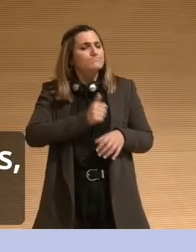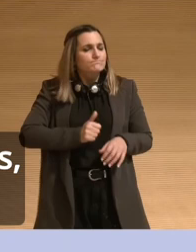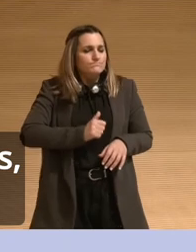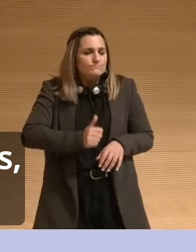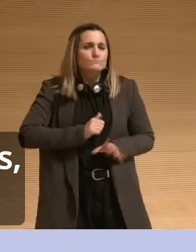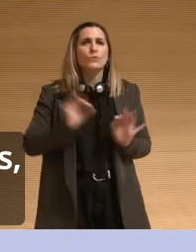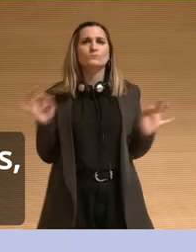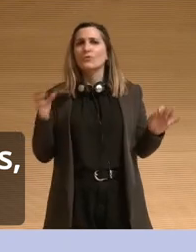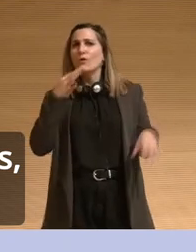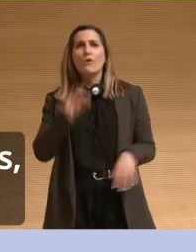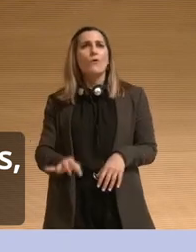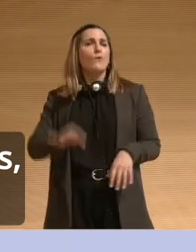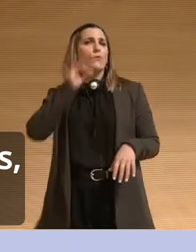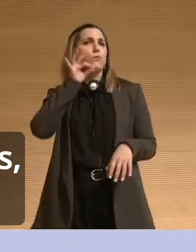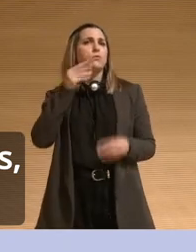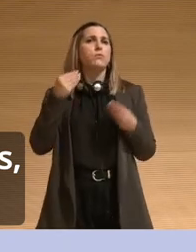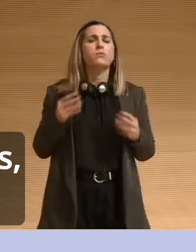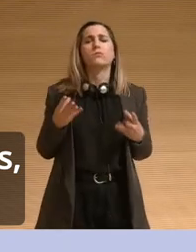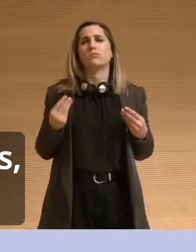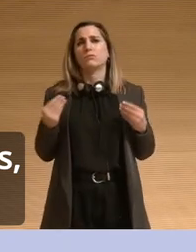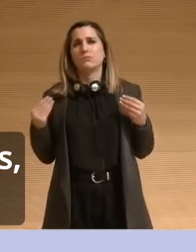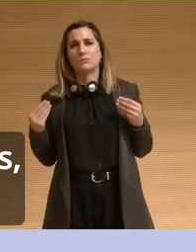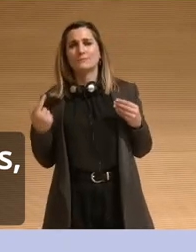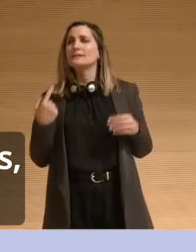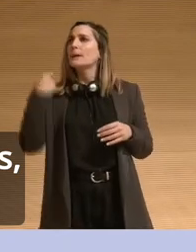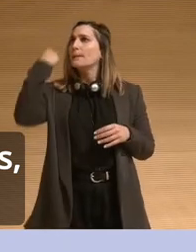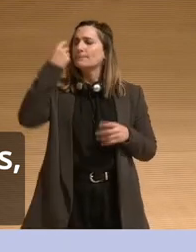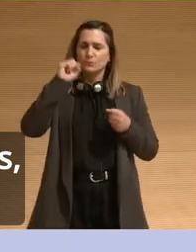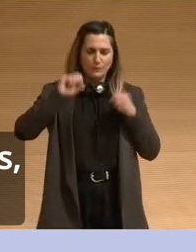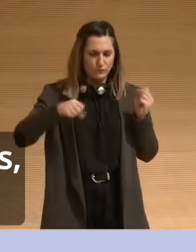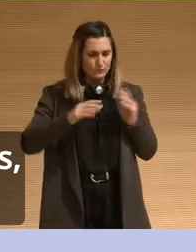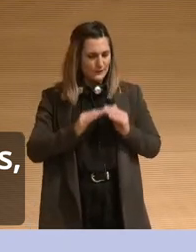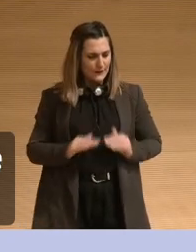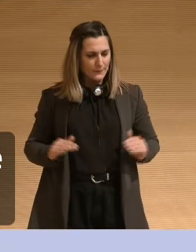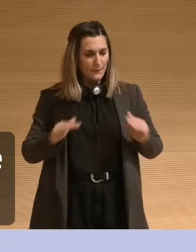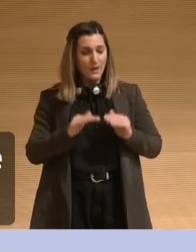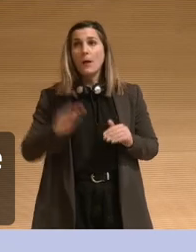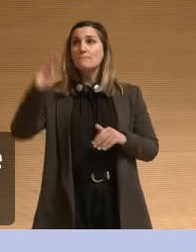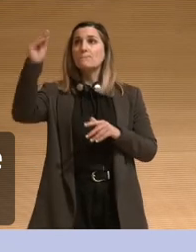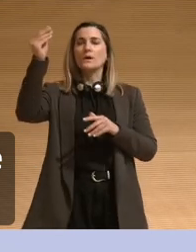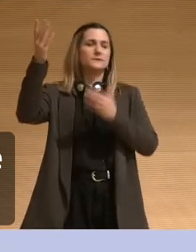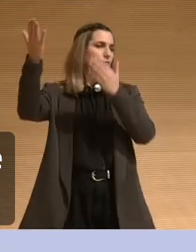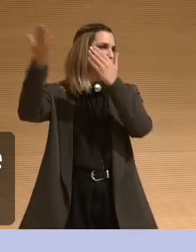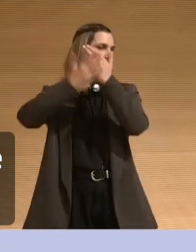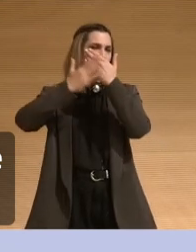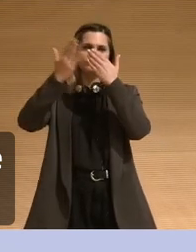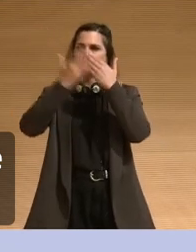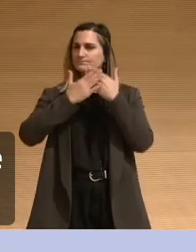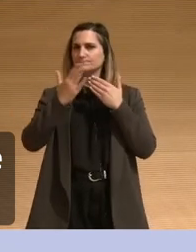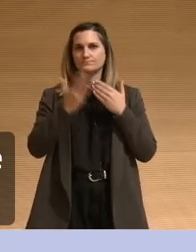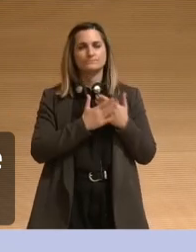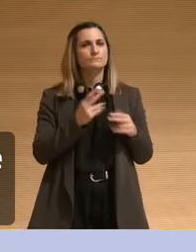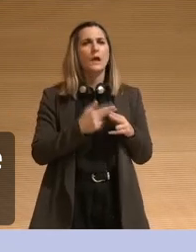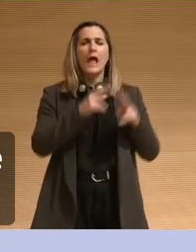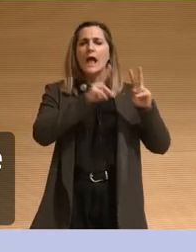την προσωπική αναζήτηση ηρεμίας, ο πολιτισμός σίγουρα έπαιξε καθοριστικό ρόλο. Γνωρίζω και από έρευνες που έχουν γίνει και